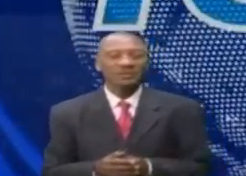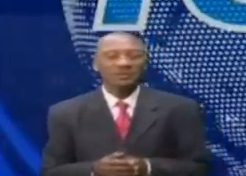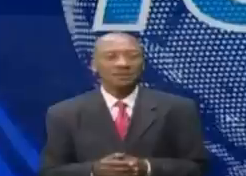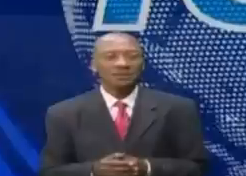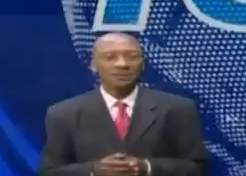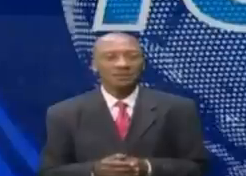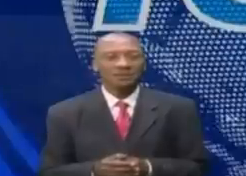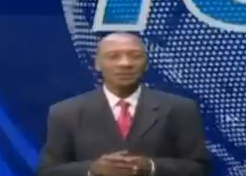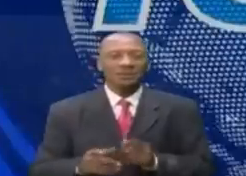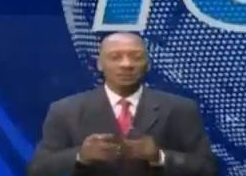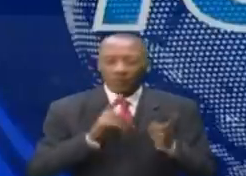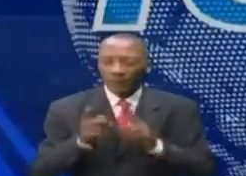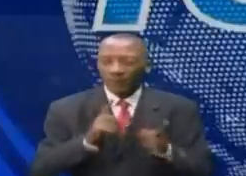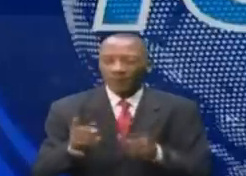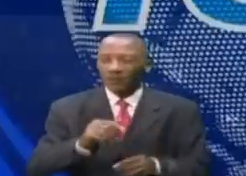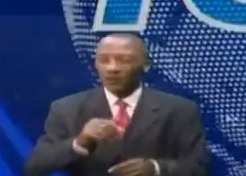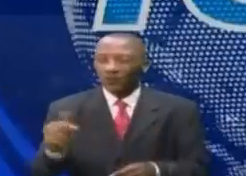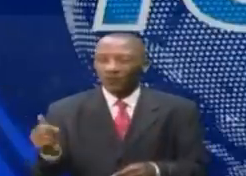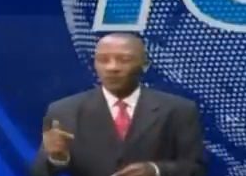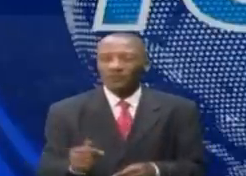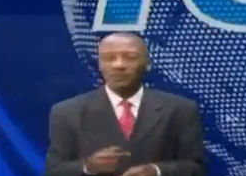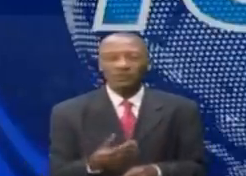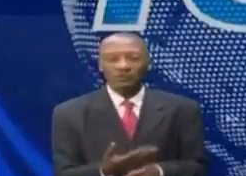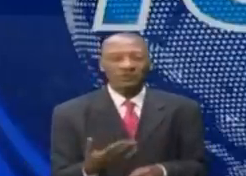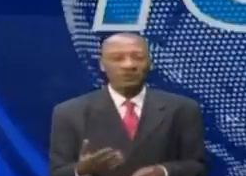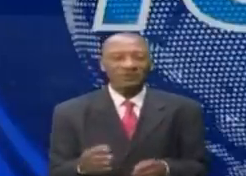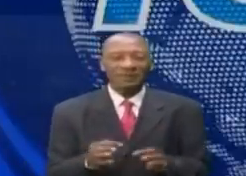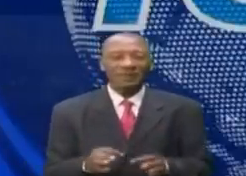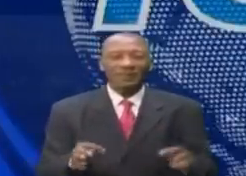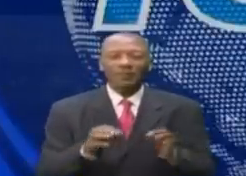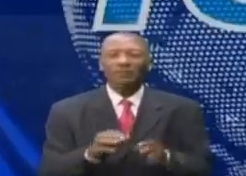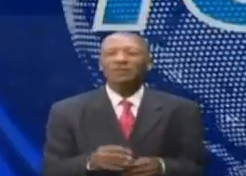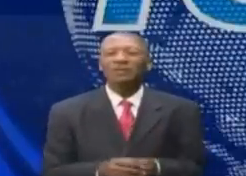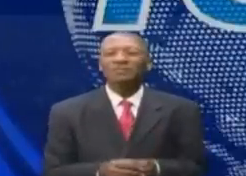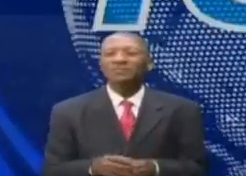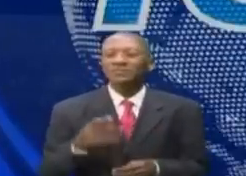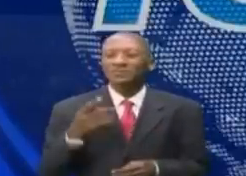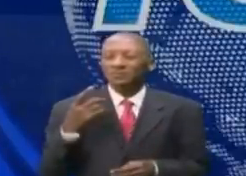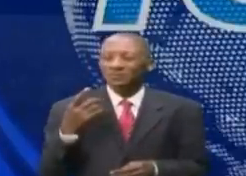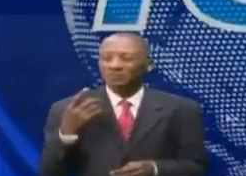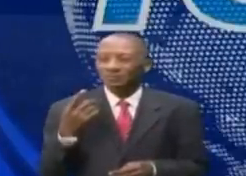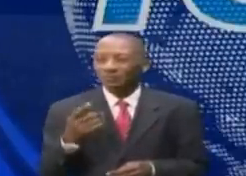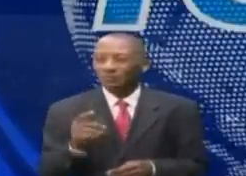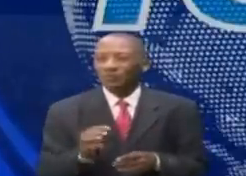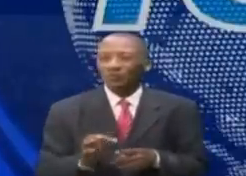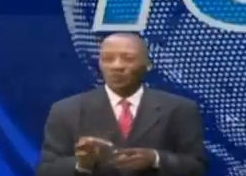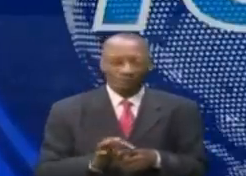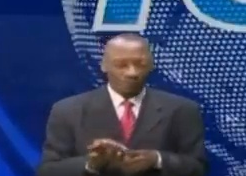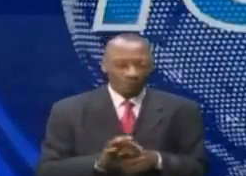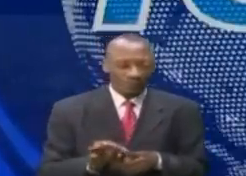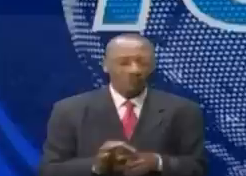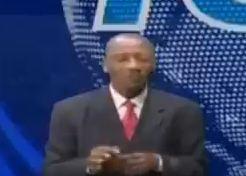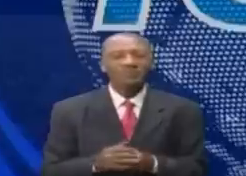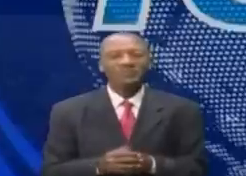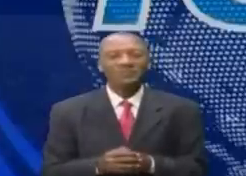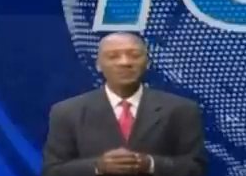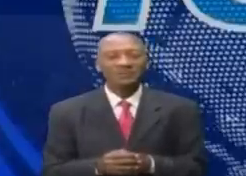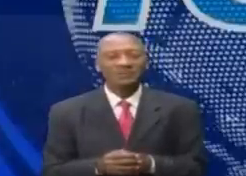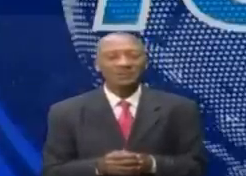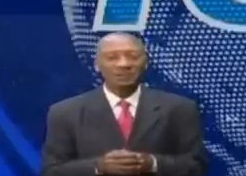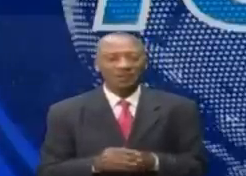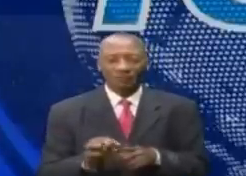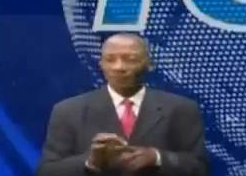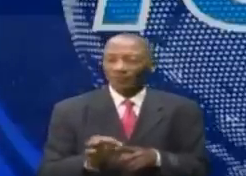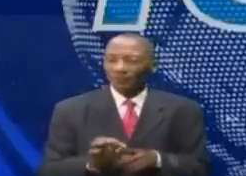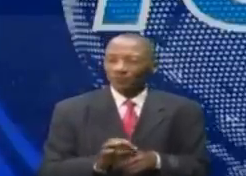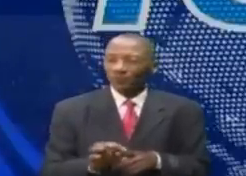femmes congolaises sur l'importance de formaliser leurs activités génératrices de revenus. Organisée par le cadre